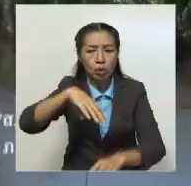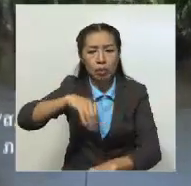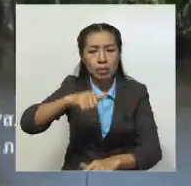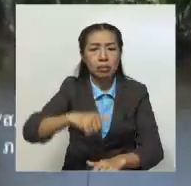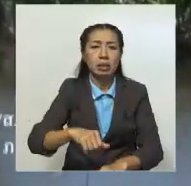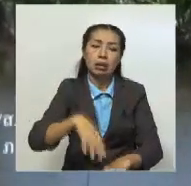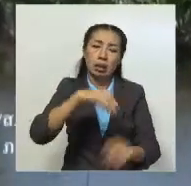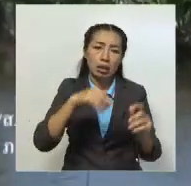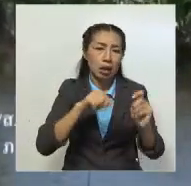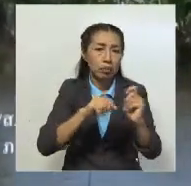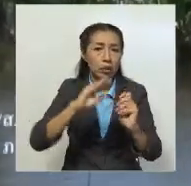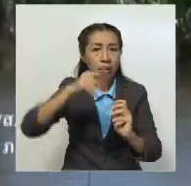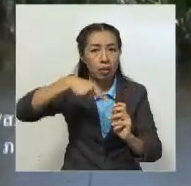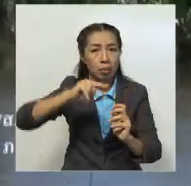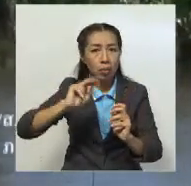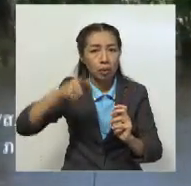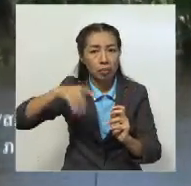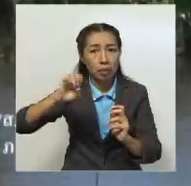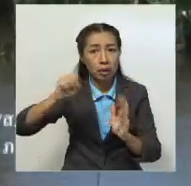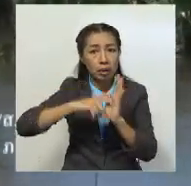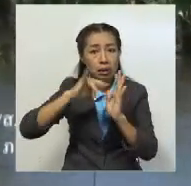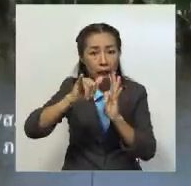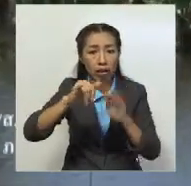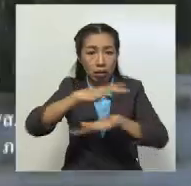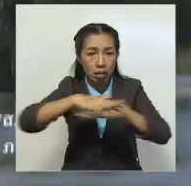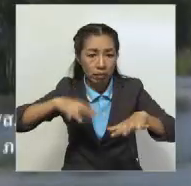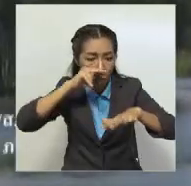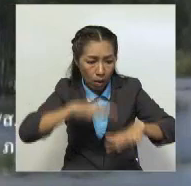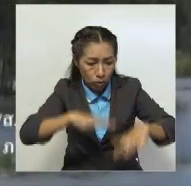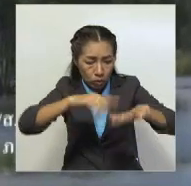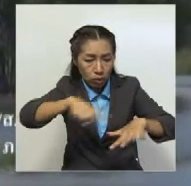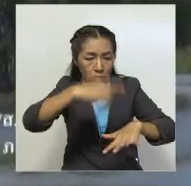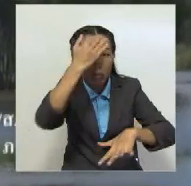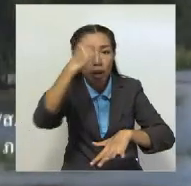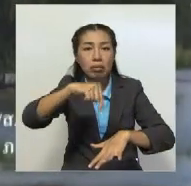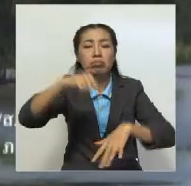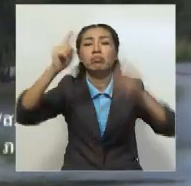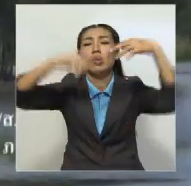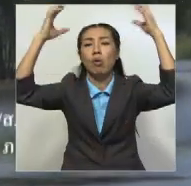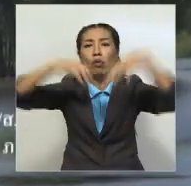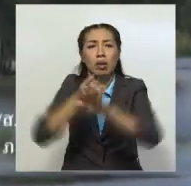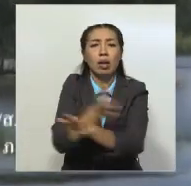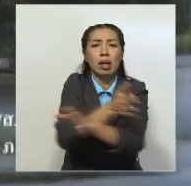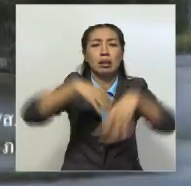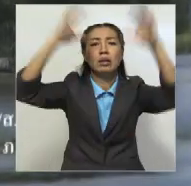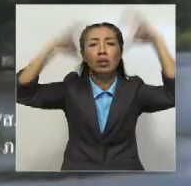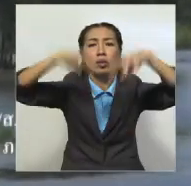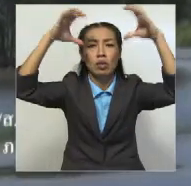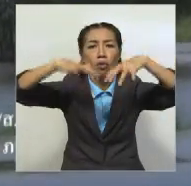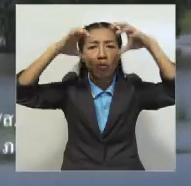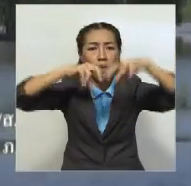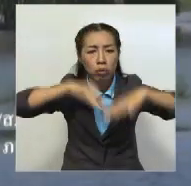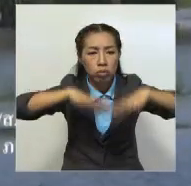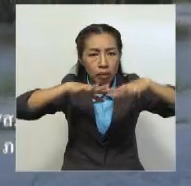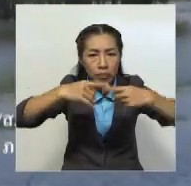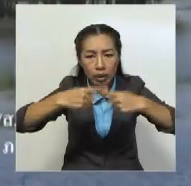พนพิสัยตอนนี้ยังมีน้ำท่วมนะคะน้ำที่ท่วมส่วนใหญ่เนี่ยเกิดจากฝนที่ตกลงมาเพิ่มก่อนหน้านี้และยังไม่สาม